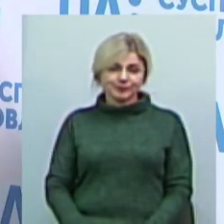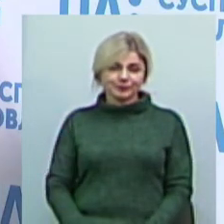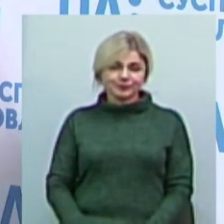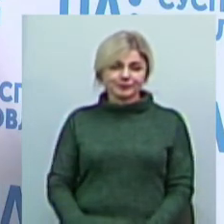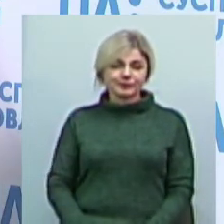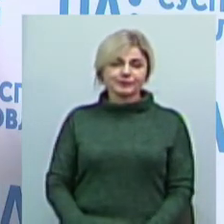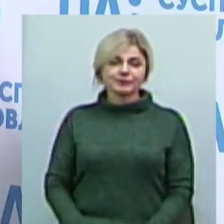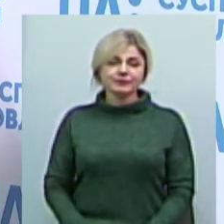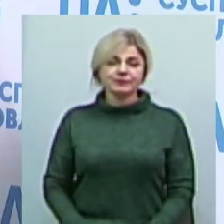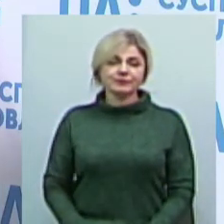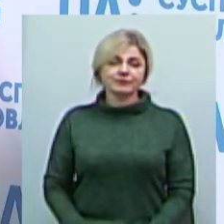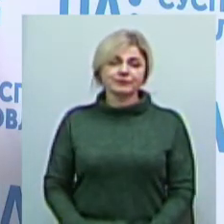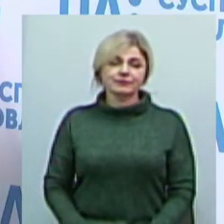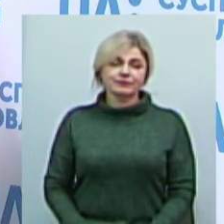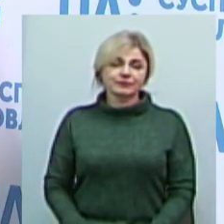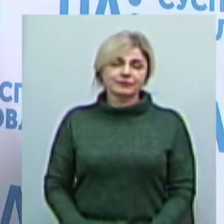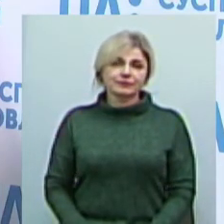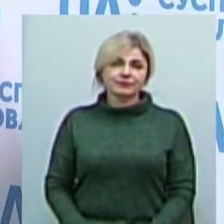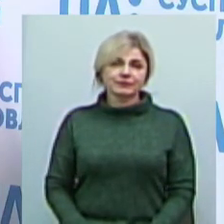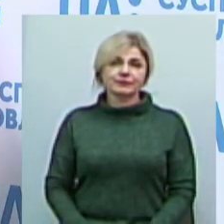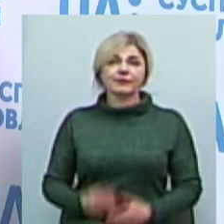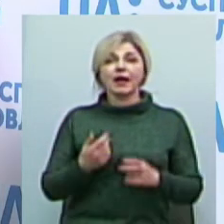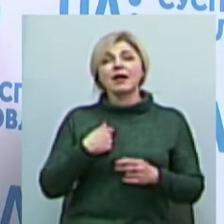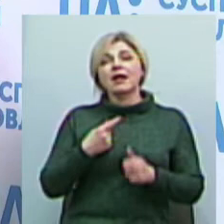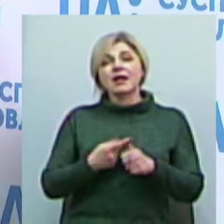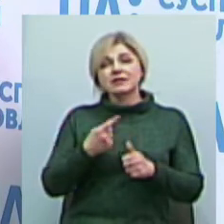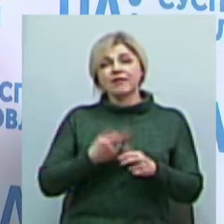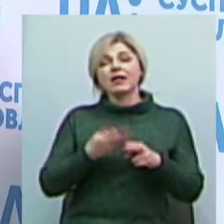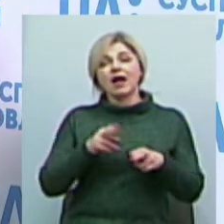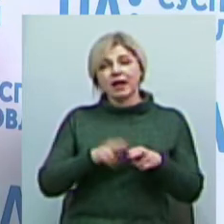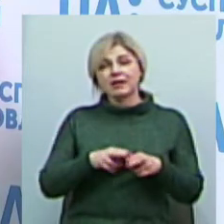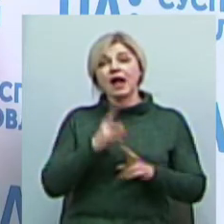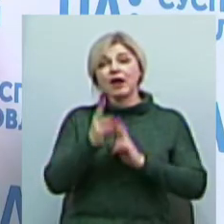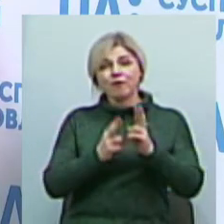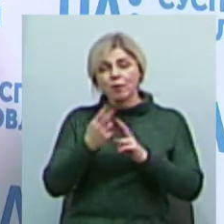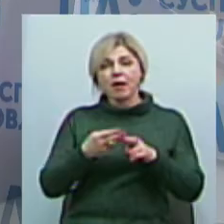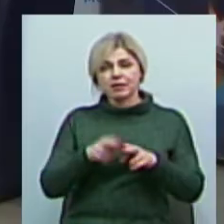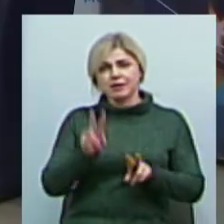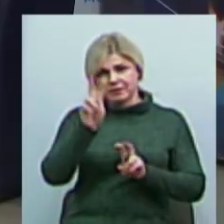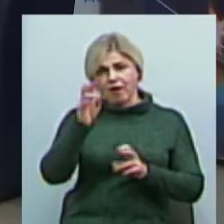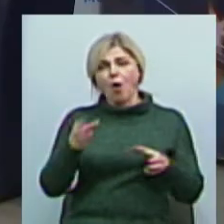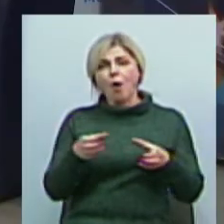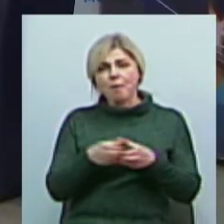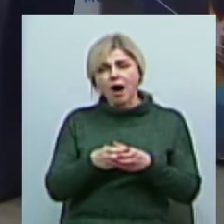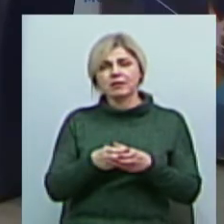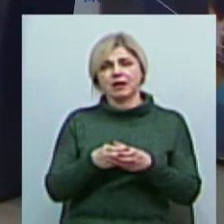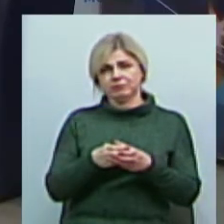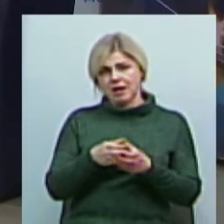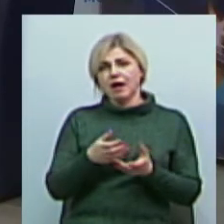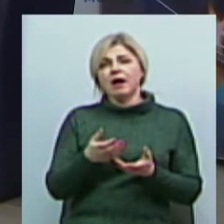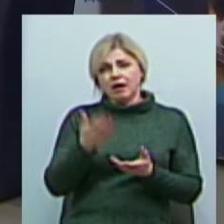Ну, ось Володимир Євсєєв назвав це новоутворення командою адекватних професіоналів. Там дійсно